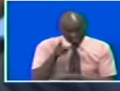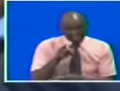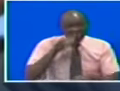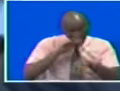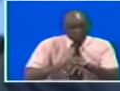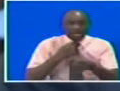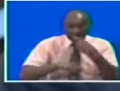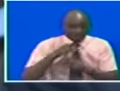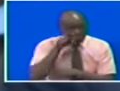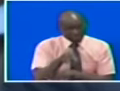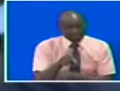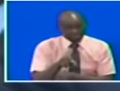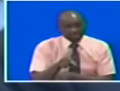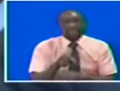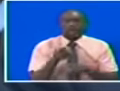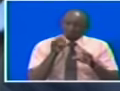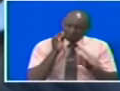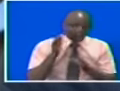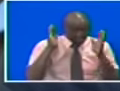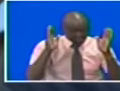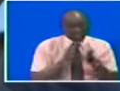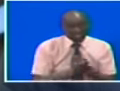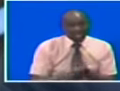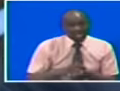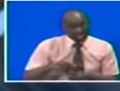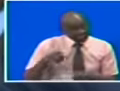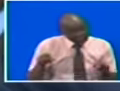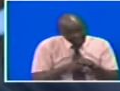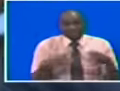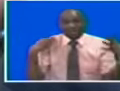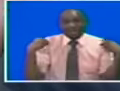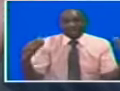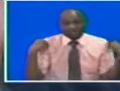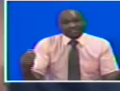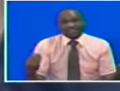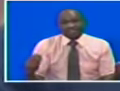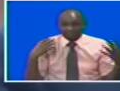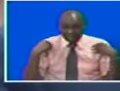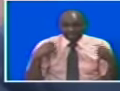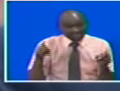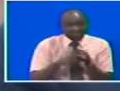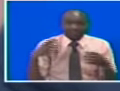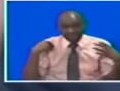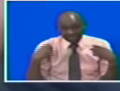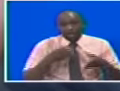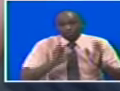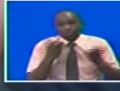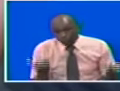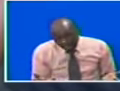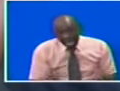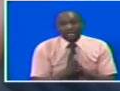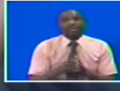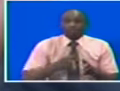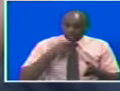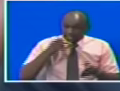yenye umuhimu mkubwa, kwa sababu ni kama kufanya riaso. Kama niko na ID, kama nilizaliwa mahali nasema